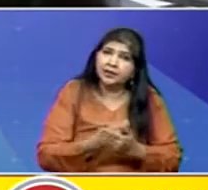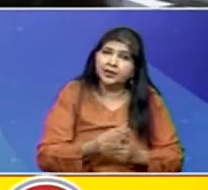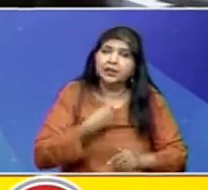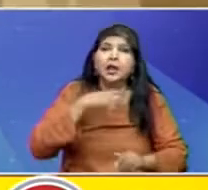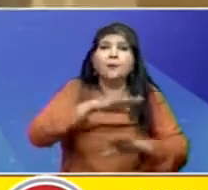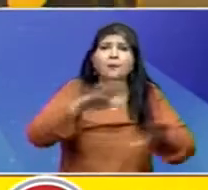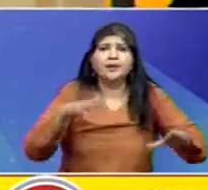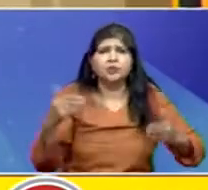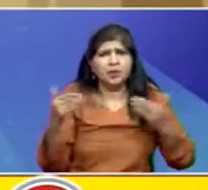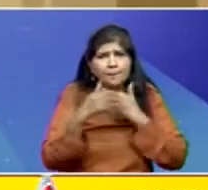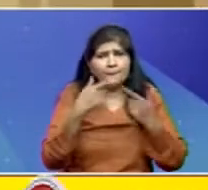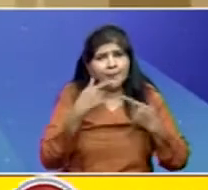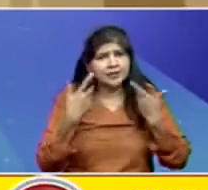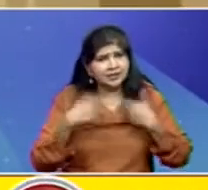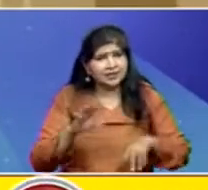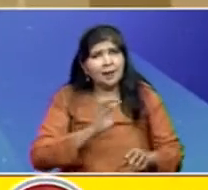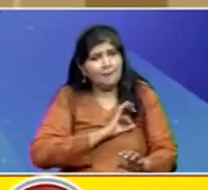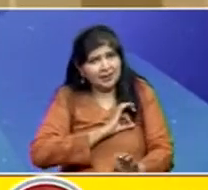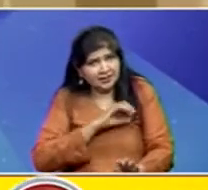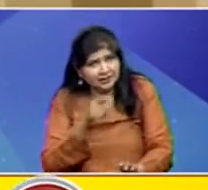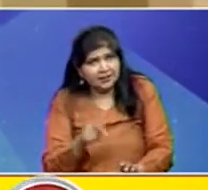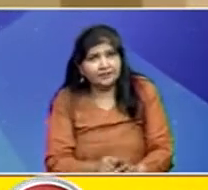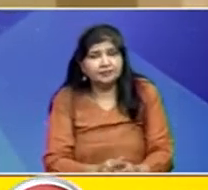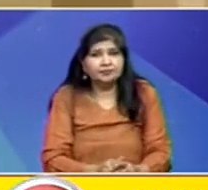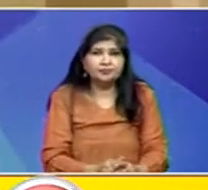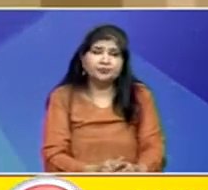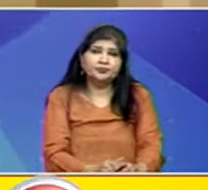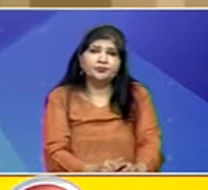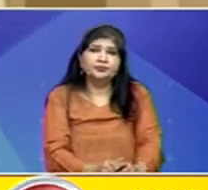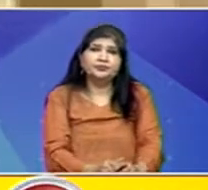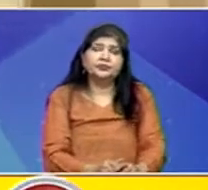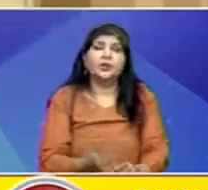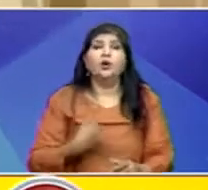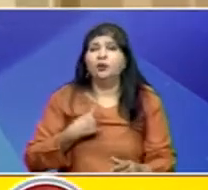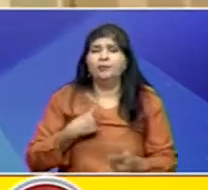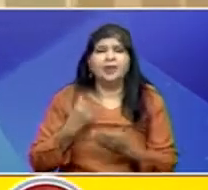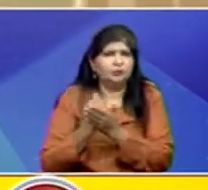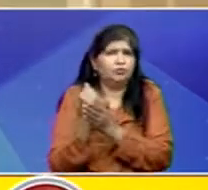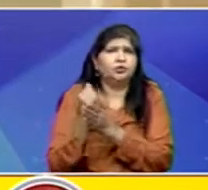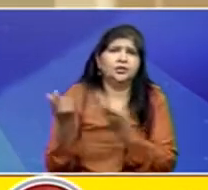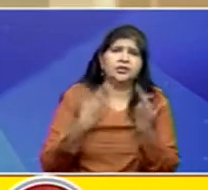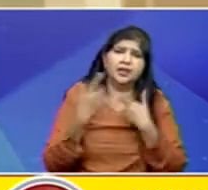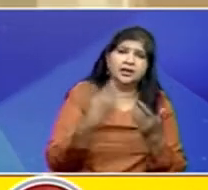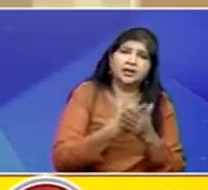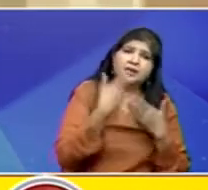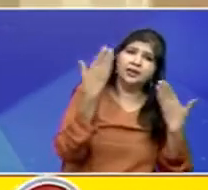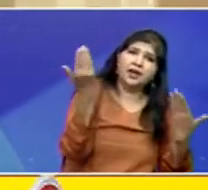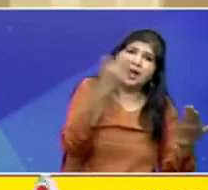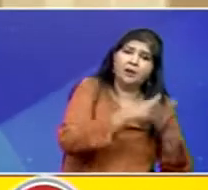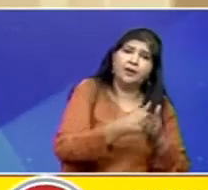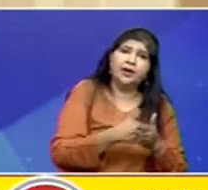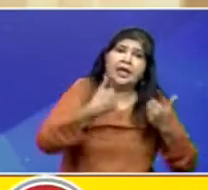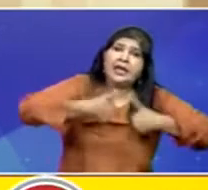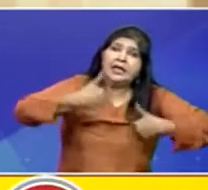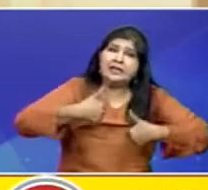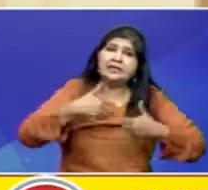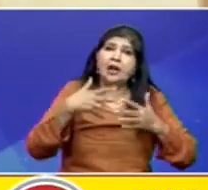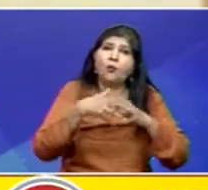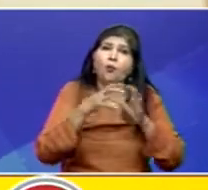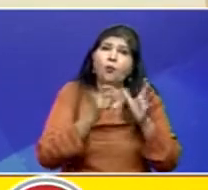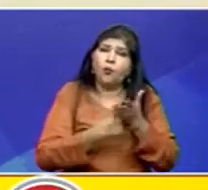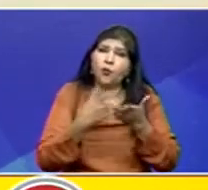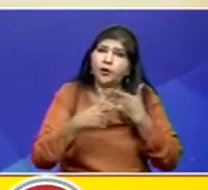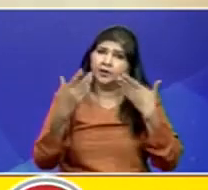बच्चों के साथ बात्सीत करना पसंद भी करता हूँ, और मैं आउसर ढूनता रहता हूँ, और एक्जाम वोरियर से तो मैं